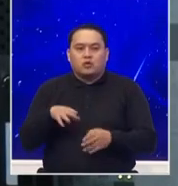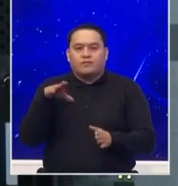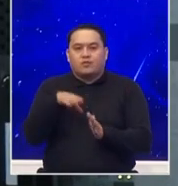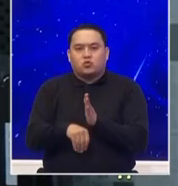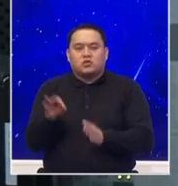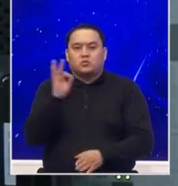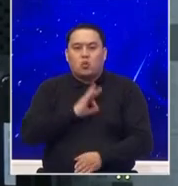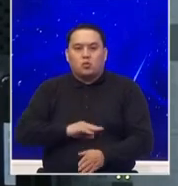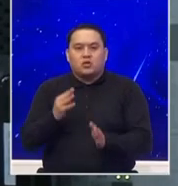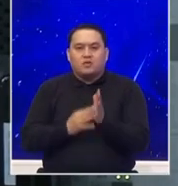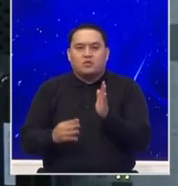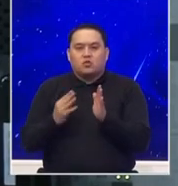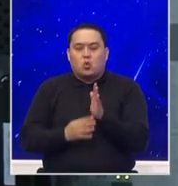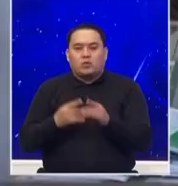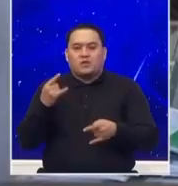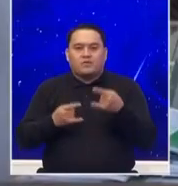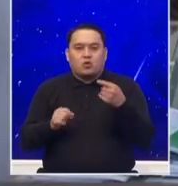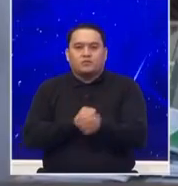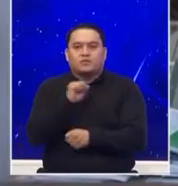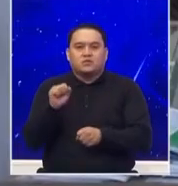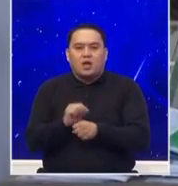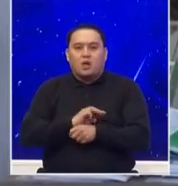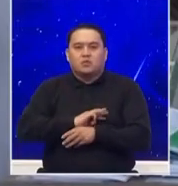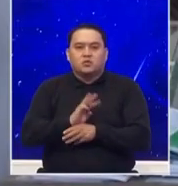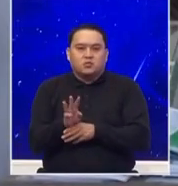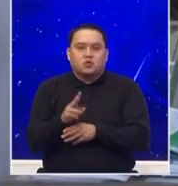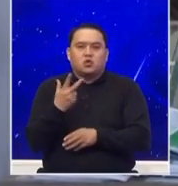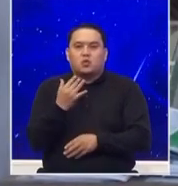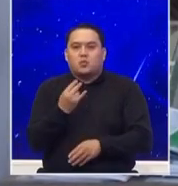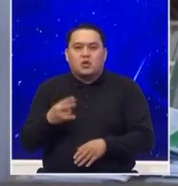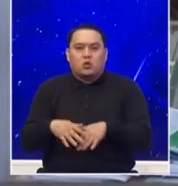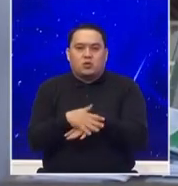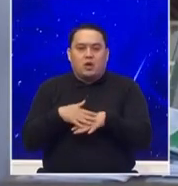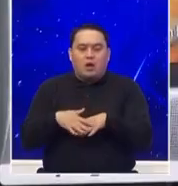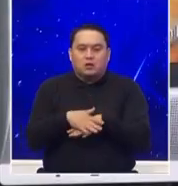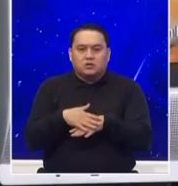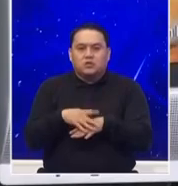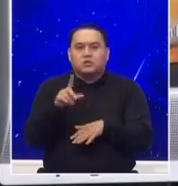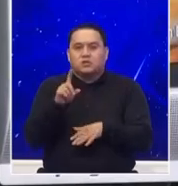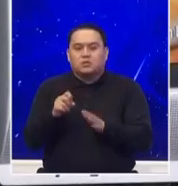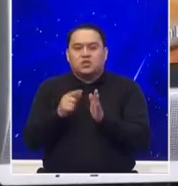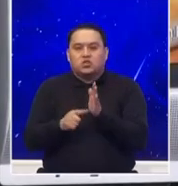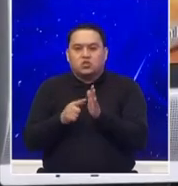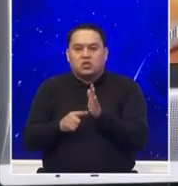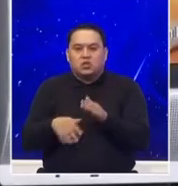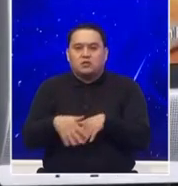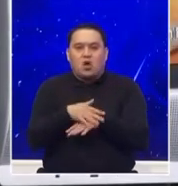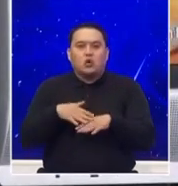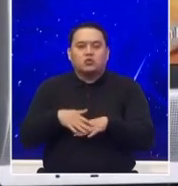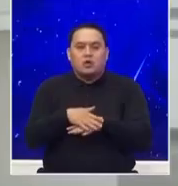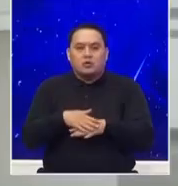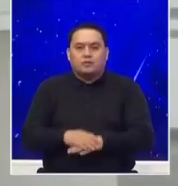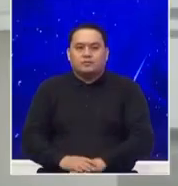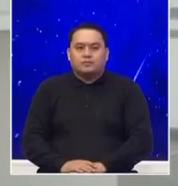в эксплуатацию 90 телерадиостанций с охватом более чем в 3 миллиона населения в 736 населенных